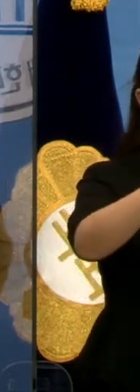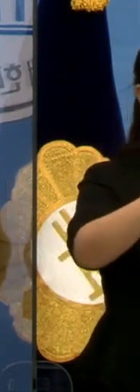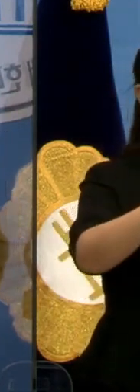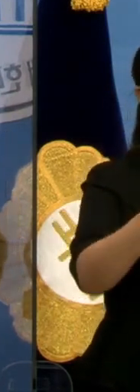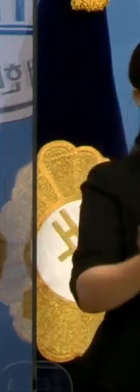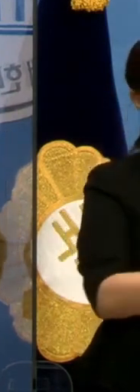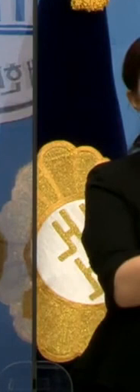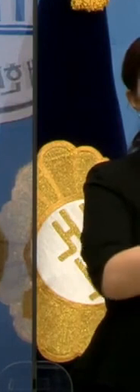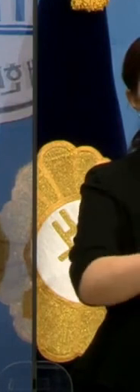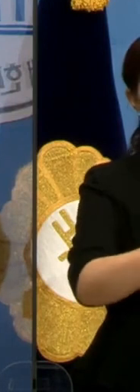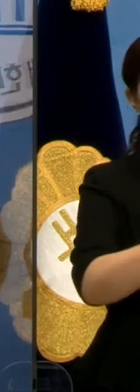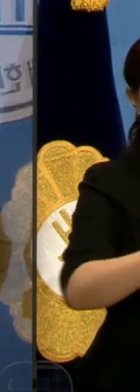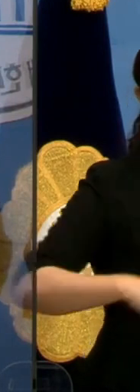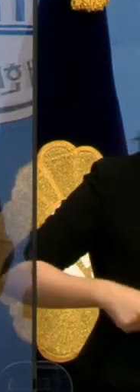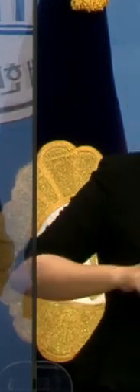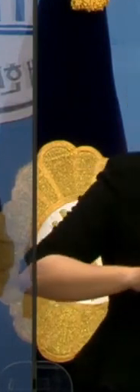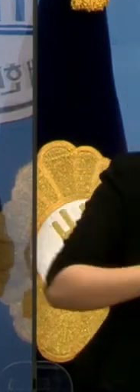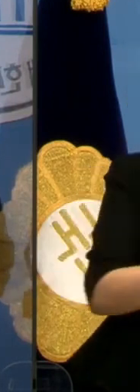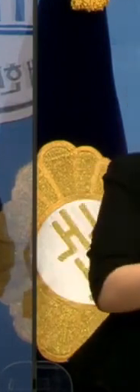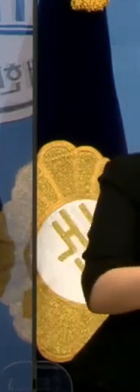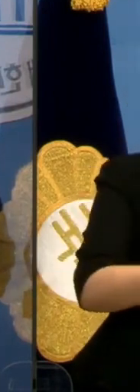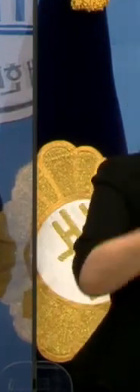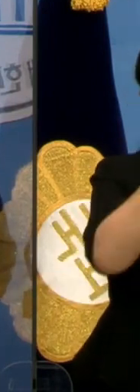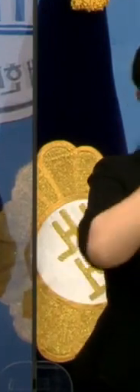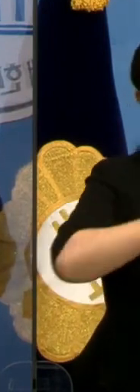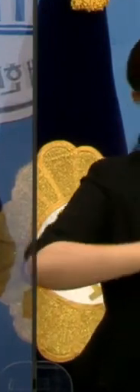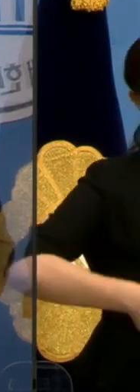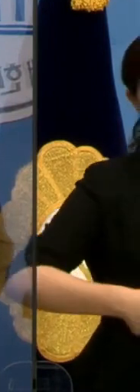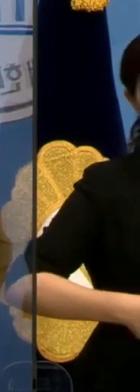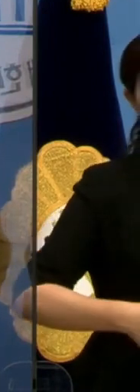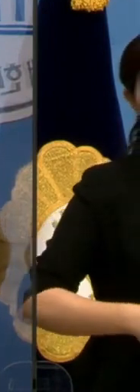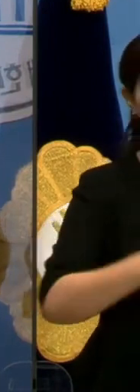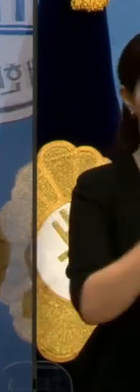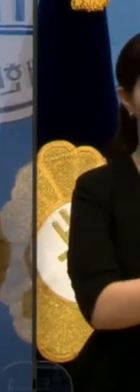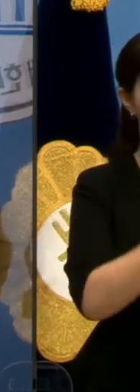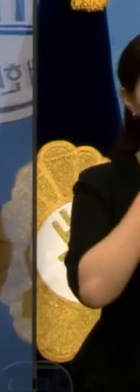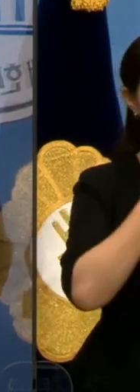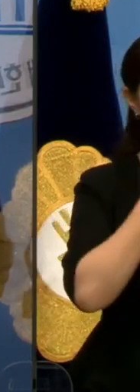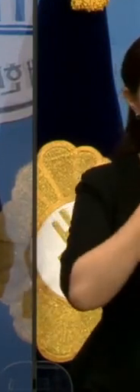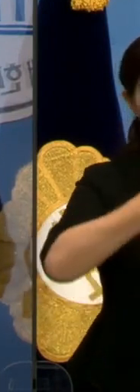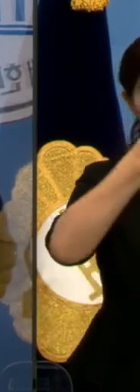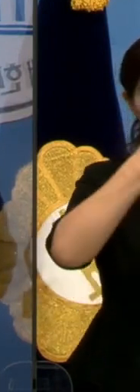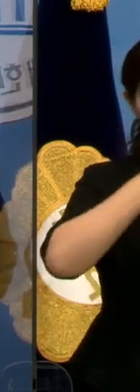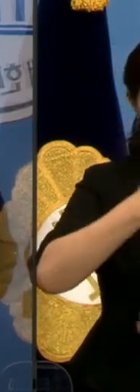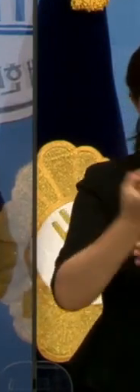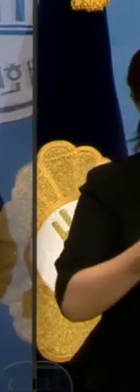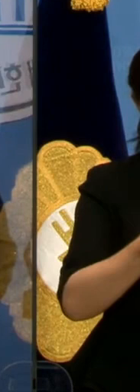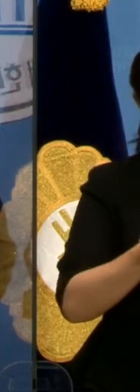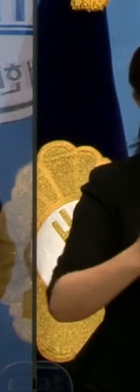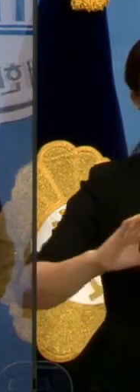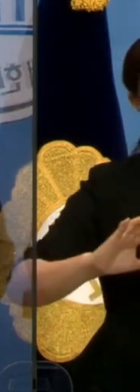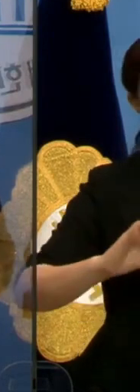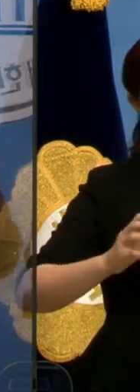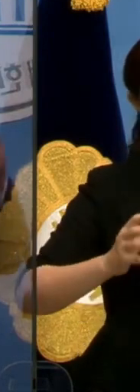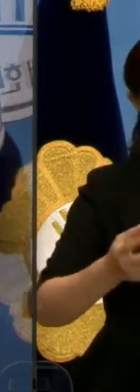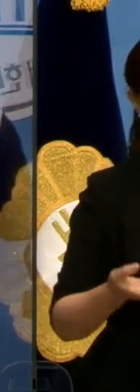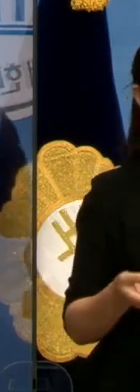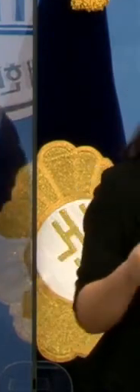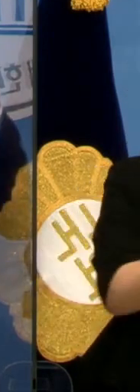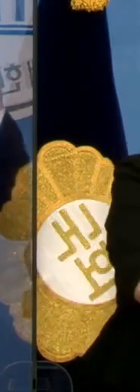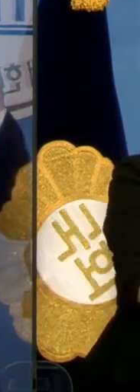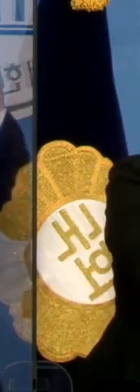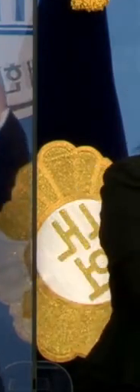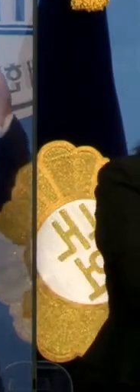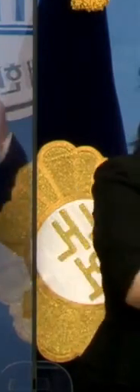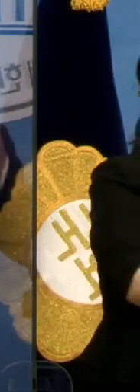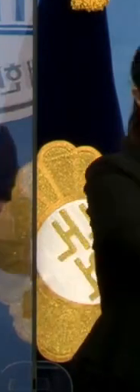추진 노력입니다. 불로소득공화국에서 노동 존중 사회의 길로 바꿔가는